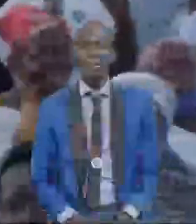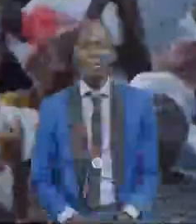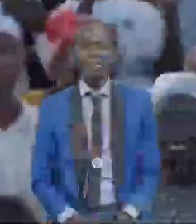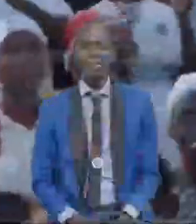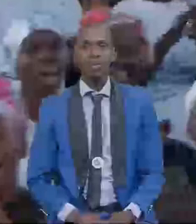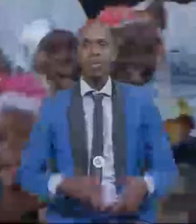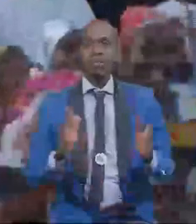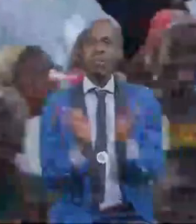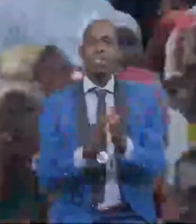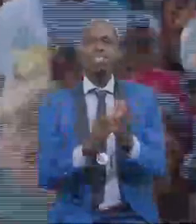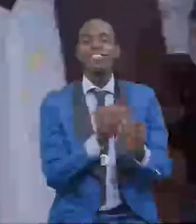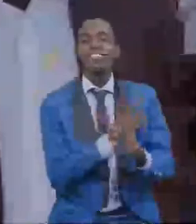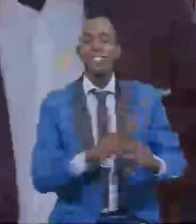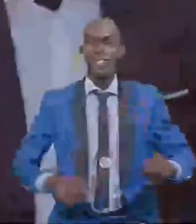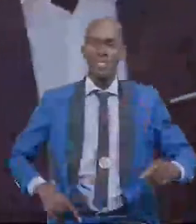Gloire à Dieu.